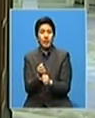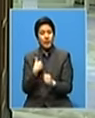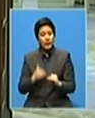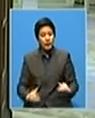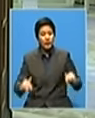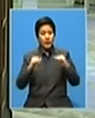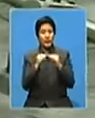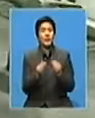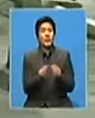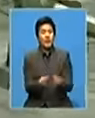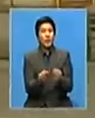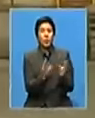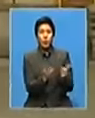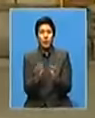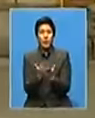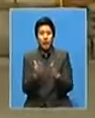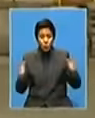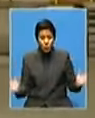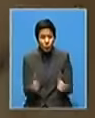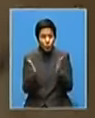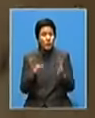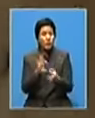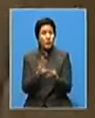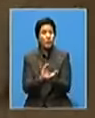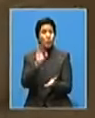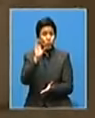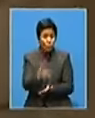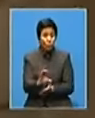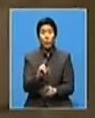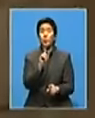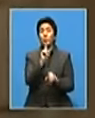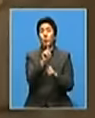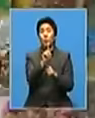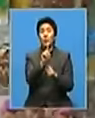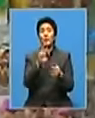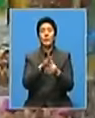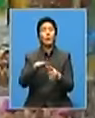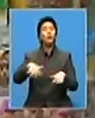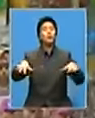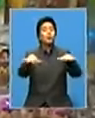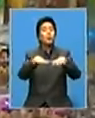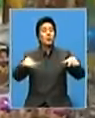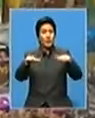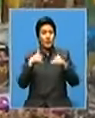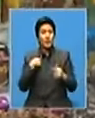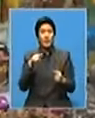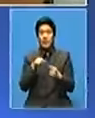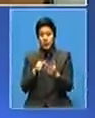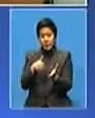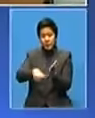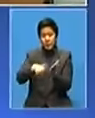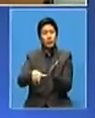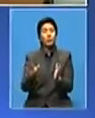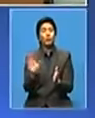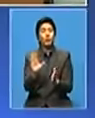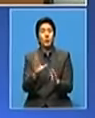ธิประโยชน์และมาตรการส่งเสริมการลงทุนที่สำคัญเช่น 1. กรณีกิจการทั่วไปนั้นจะได้รับการยกเว้นภาษีเงินได้นิ